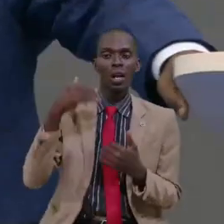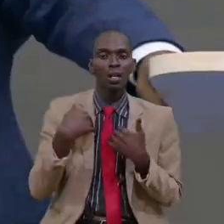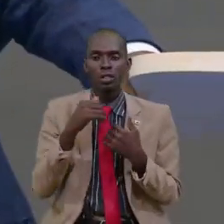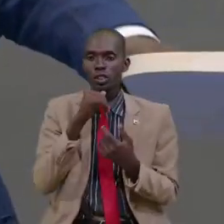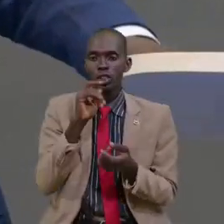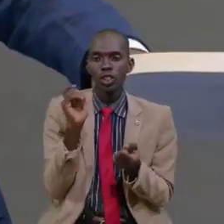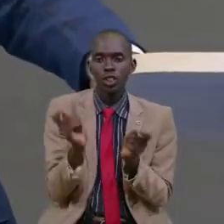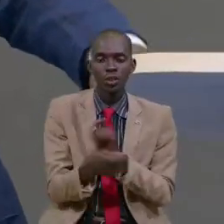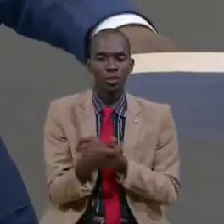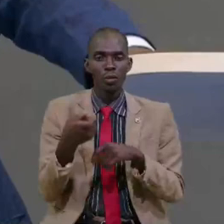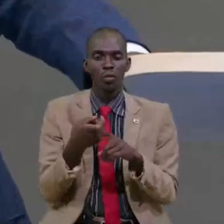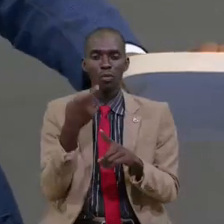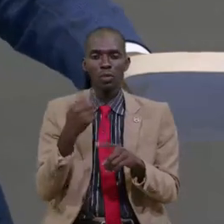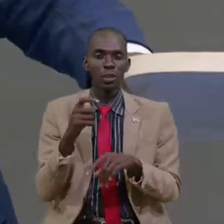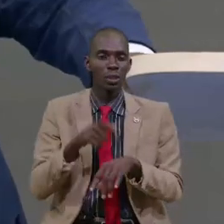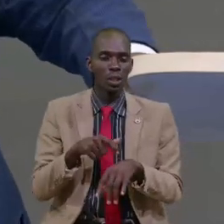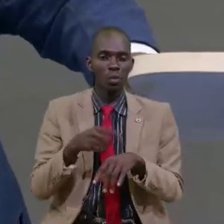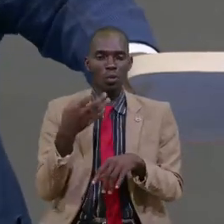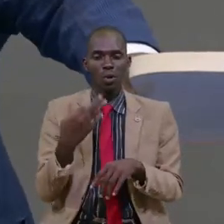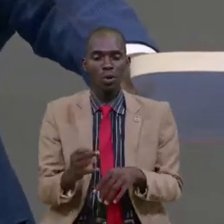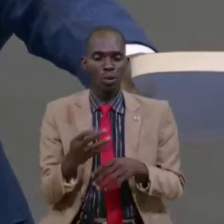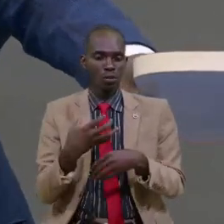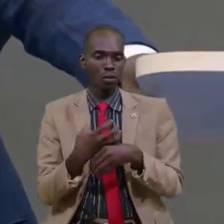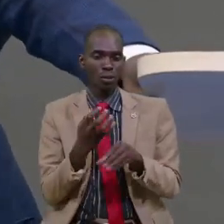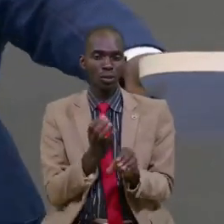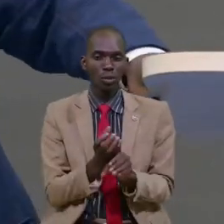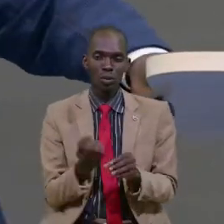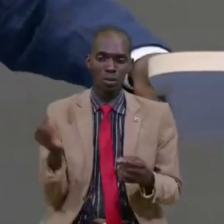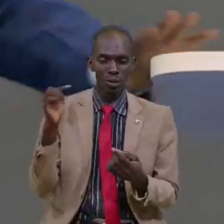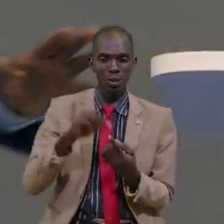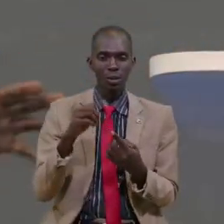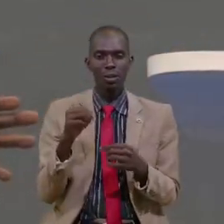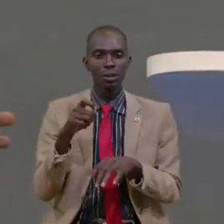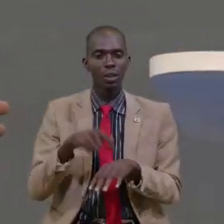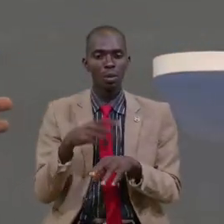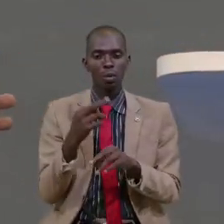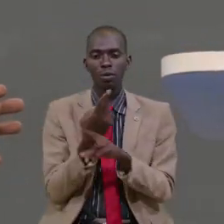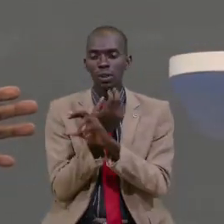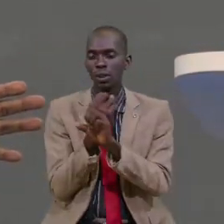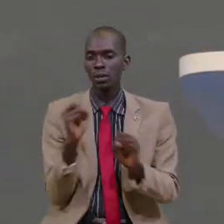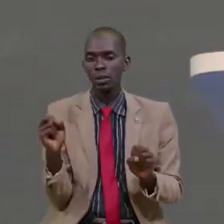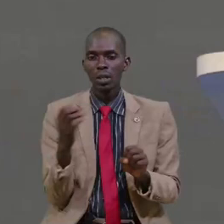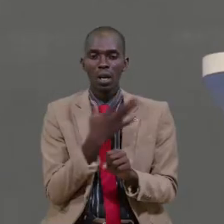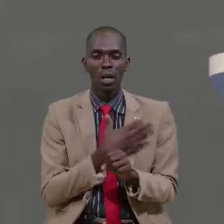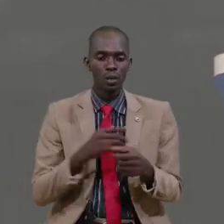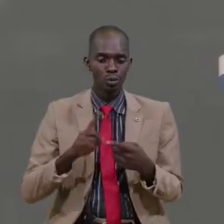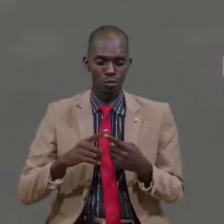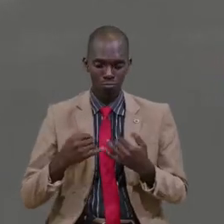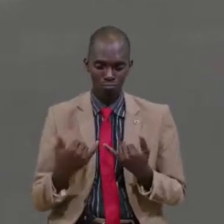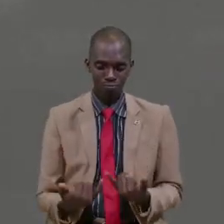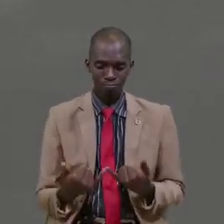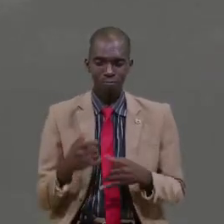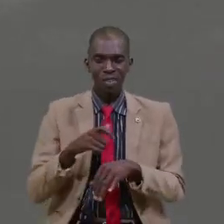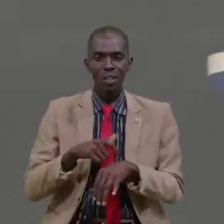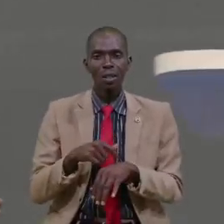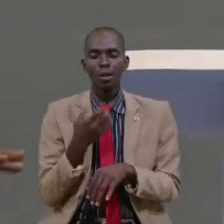il n'a pas changé depuis le temps de la création jusqu'au moment de la rédemption et au